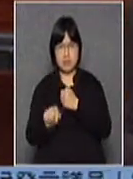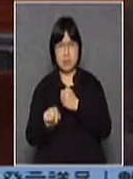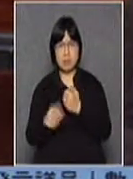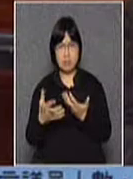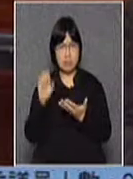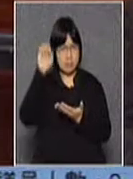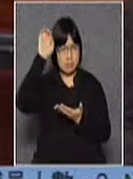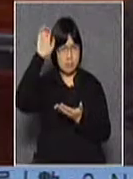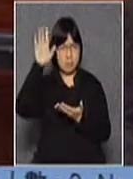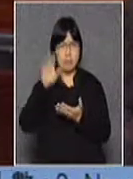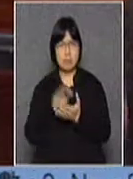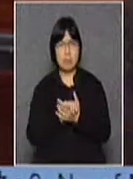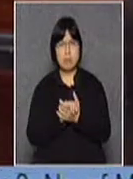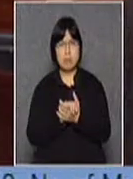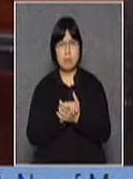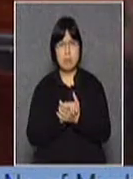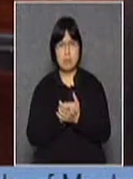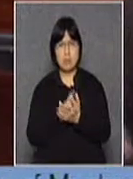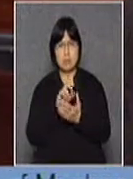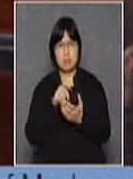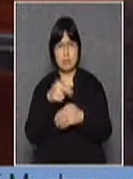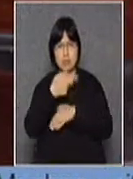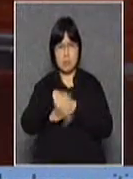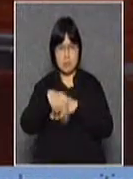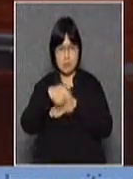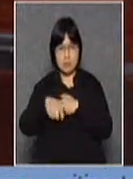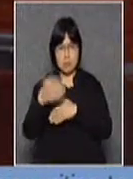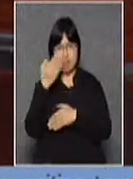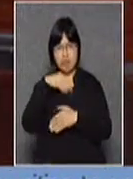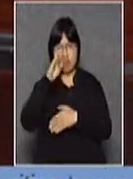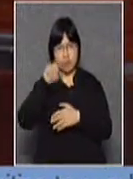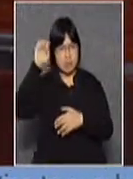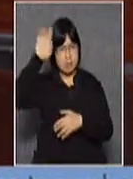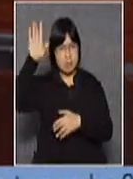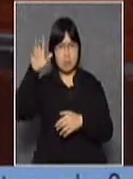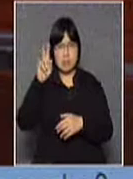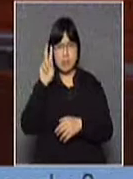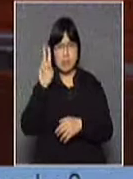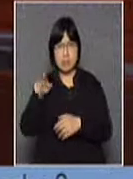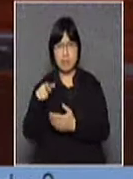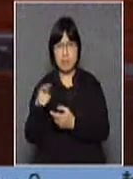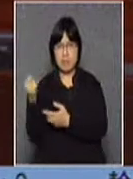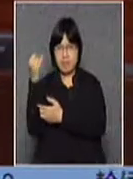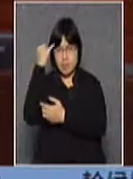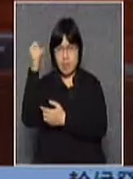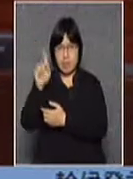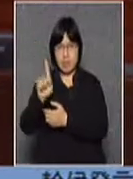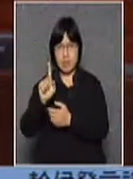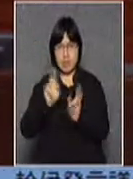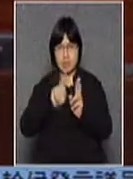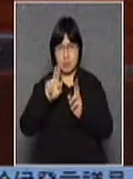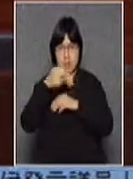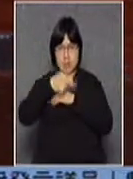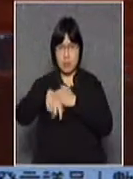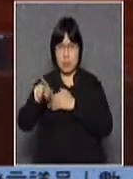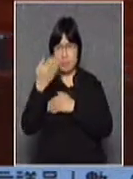呢係完全係從一啲唔識規劃嘅人提出嘅，係充分睇到佢哋係唔明白咩叫做城市規劃，